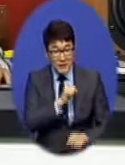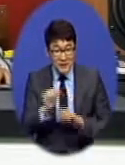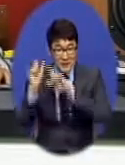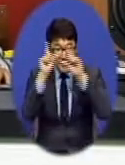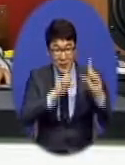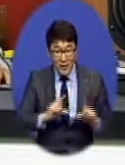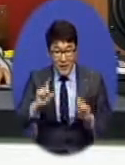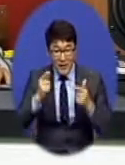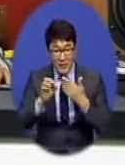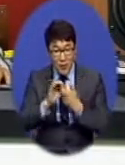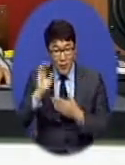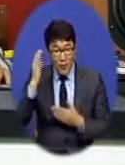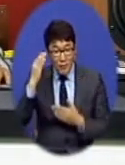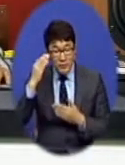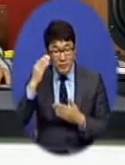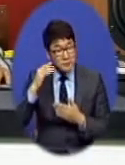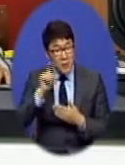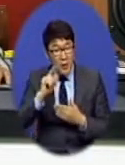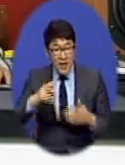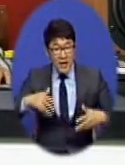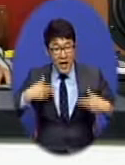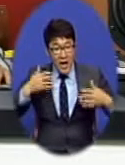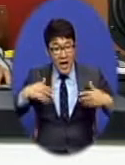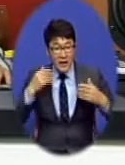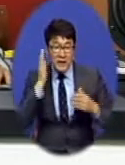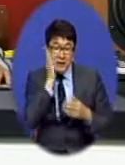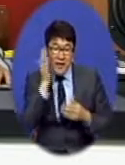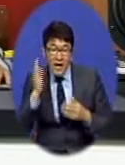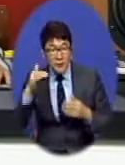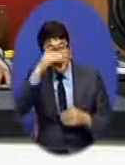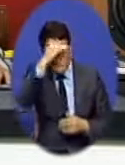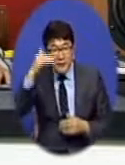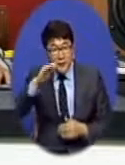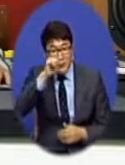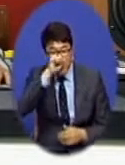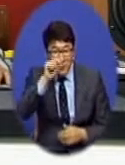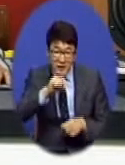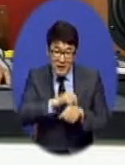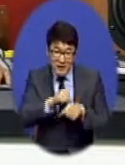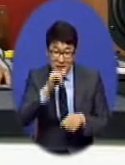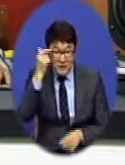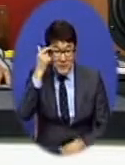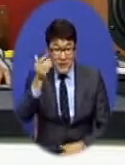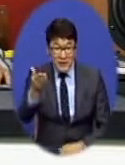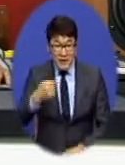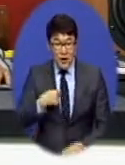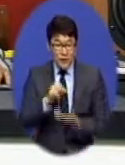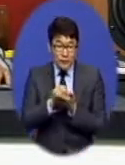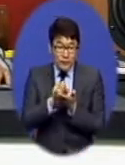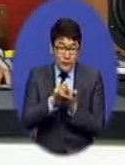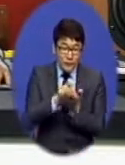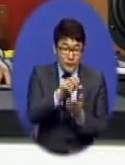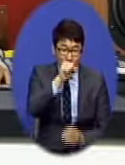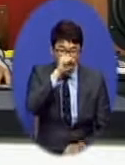뭐 환절기인데 요즘 뭐 가을 단풍을 보면 좋다. 뭐 특별한 거 없으세요? 저는 축구를 좋아해서요.